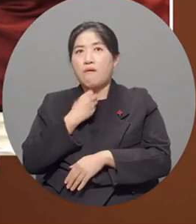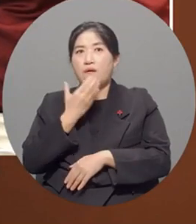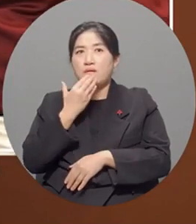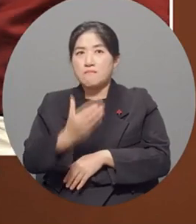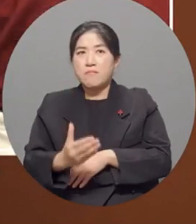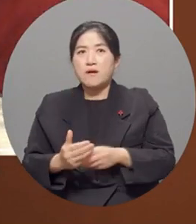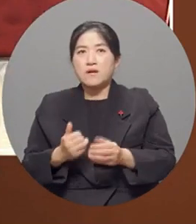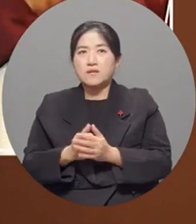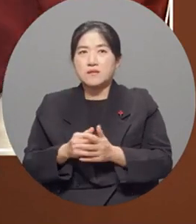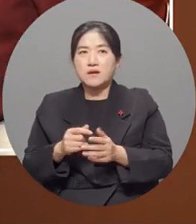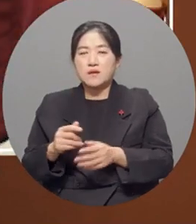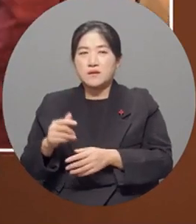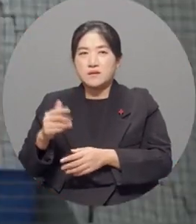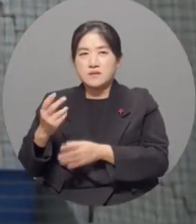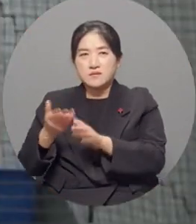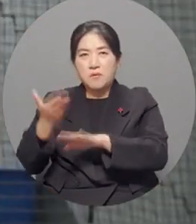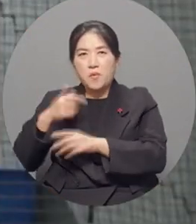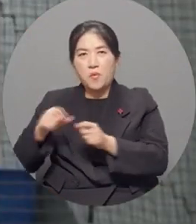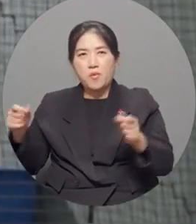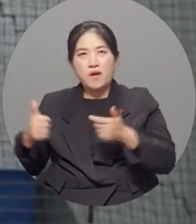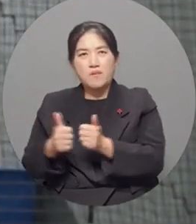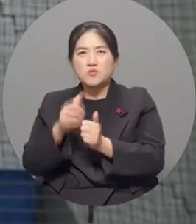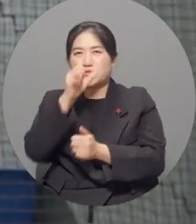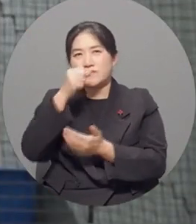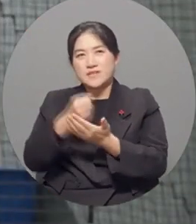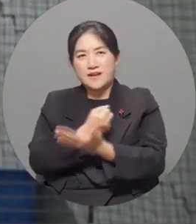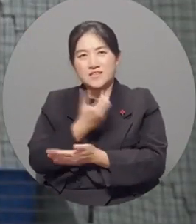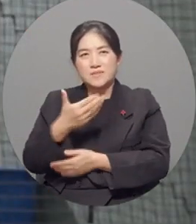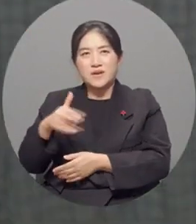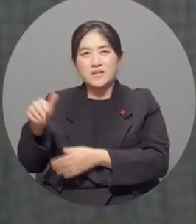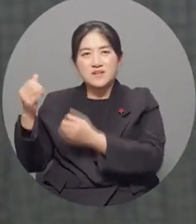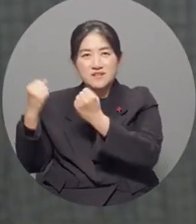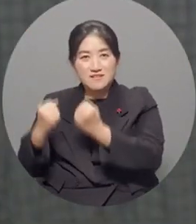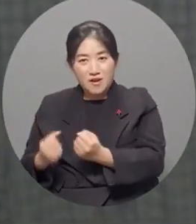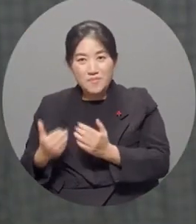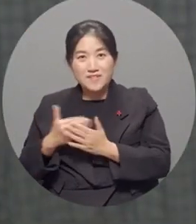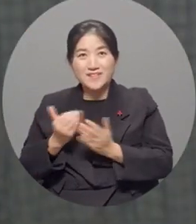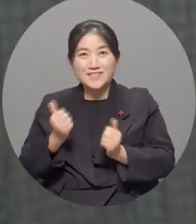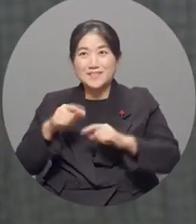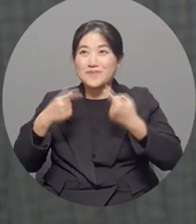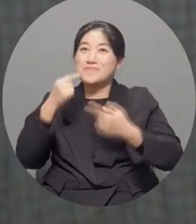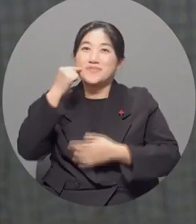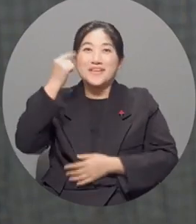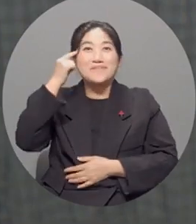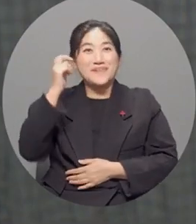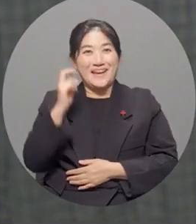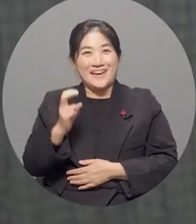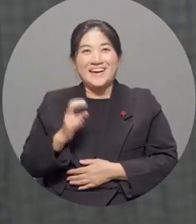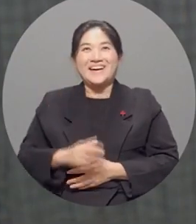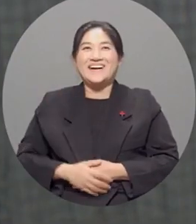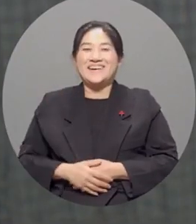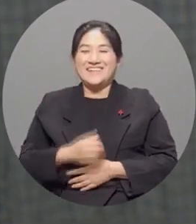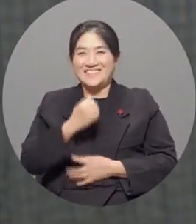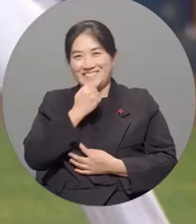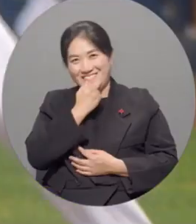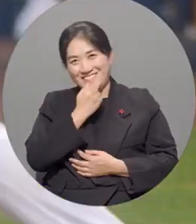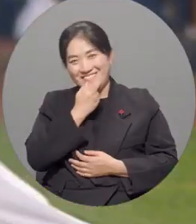오래 있었으면 얼마나 좋았을까 싶기도 하고 근데 정훈 형이 있었으면 제가 이렇게 시합을 못 뛰겠죠.